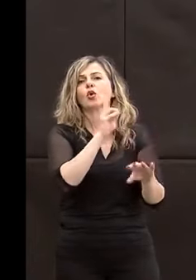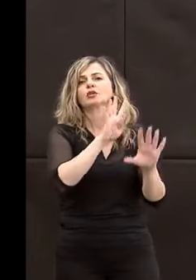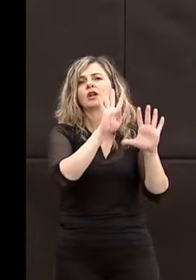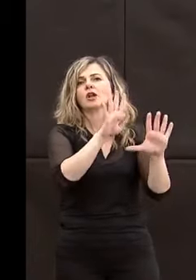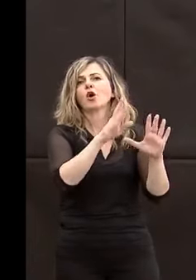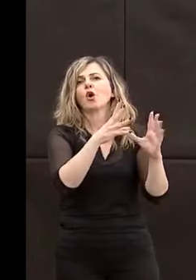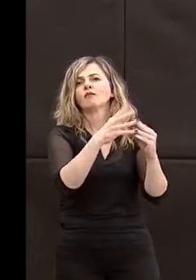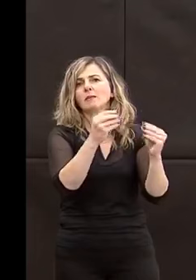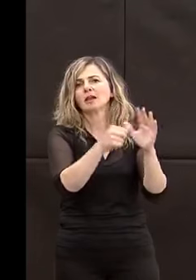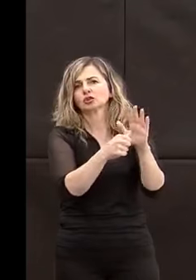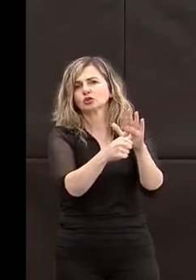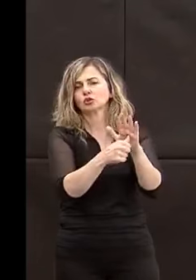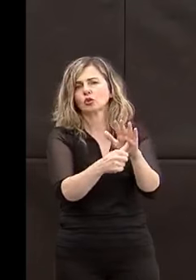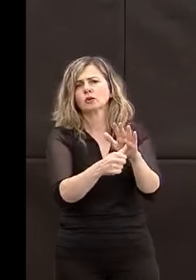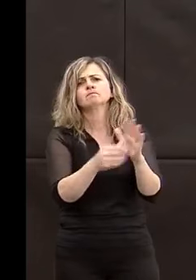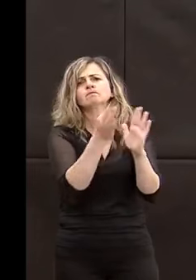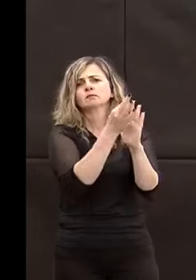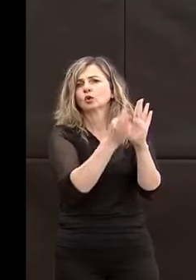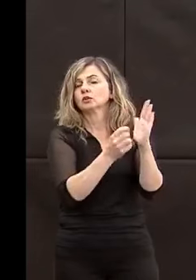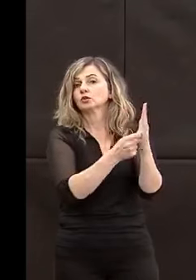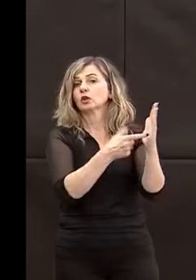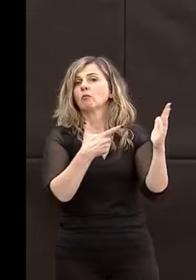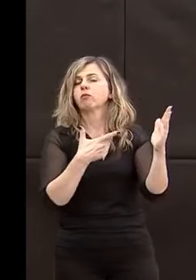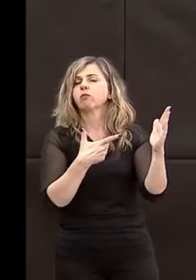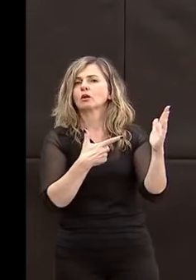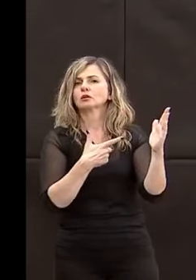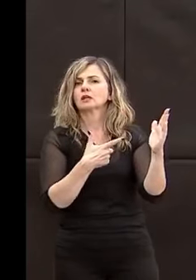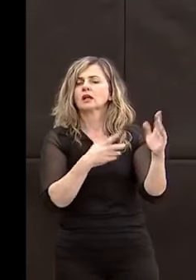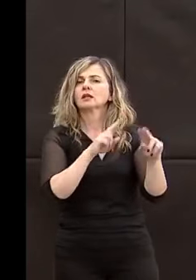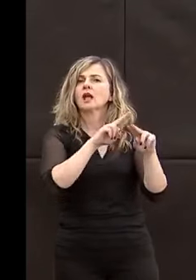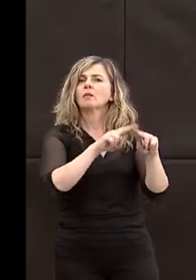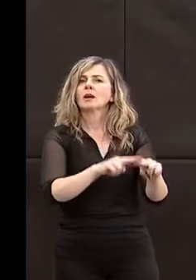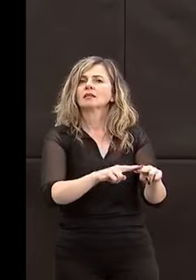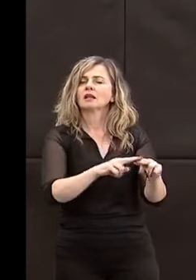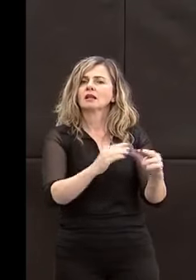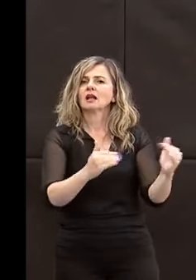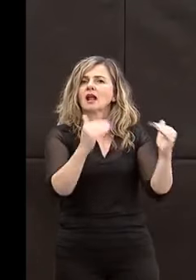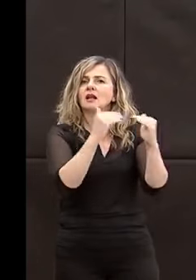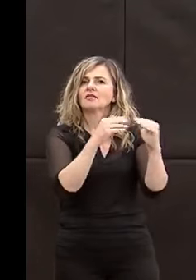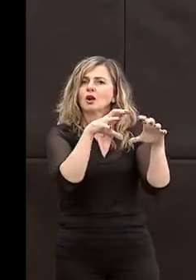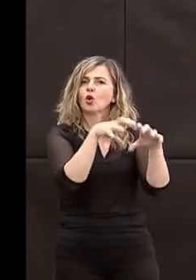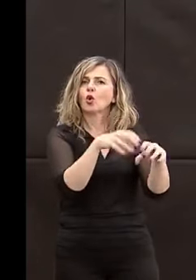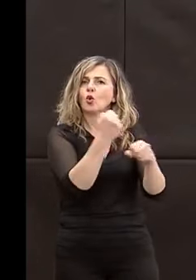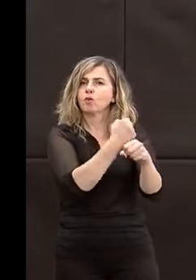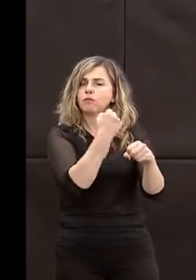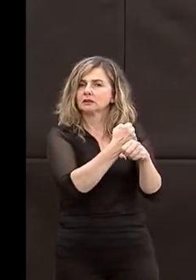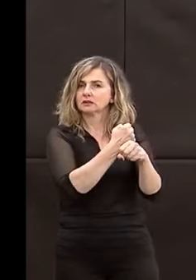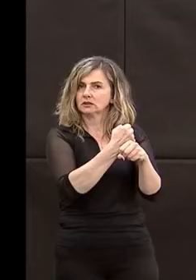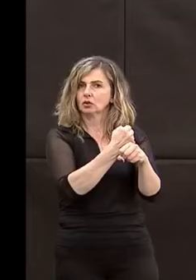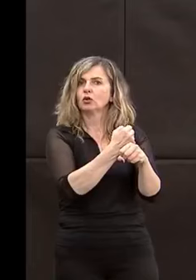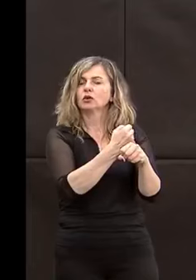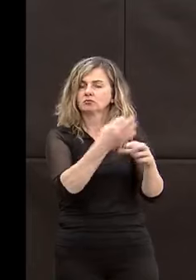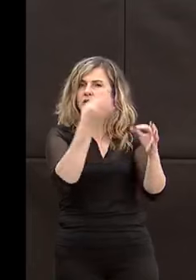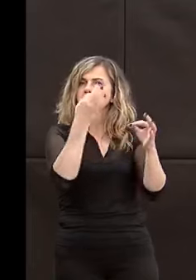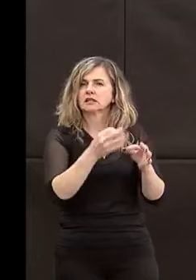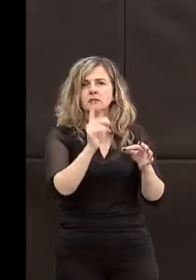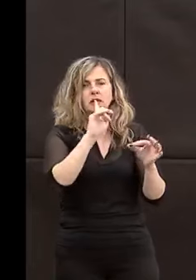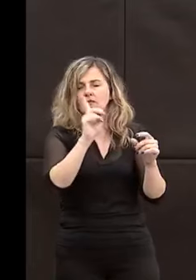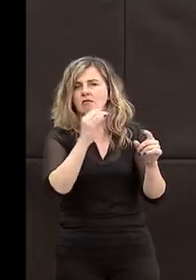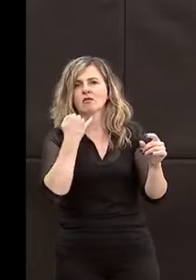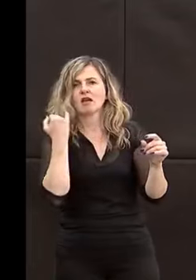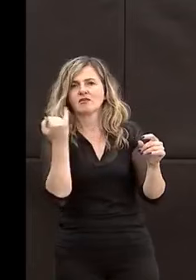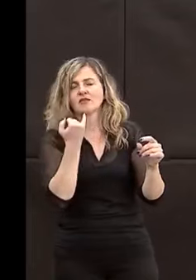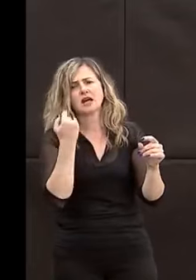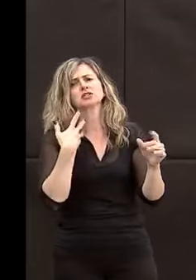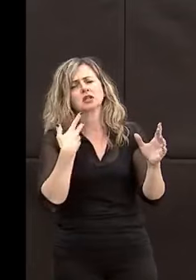sono chiaramente alcune condizioni importanti mantenere i livelli occupazionali che sappiamo non sarà facile però